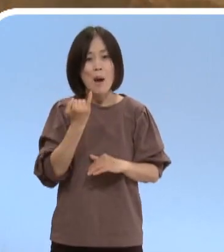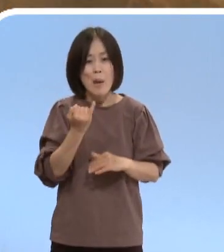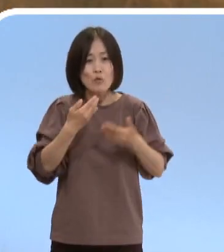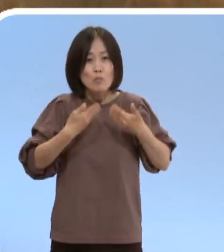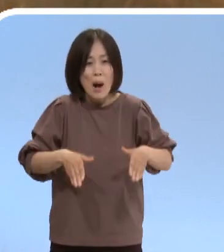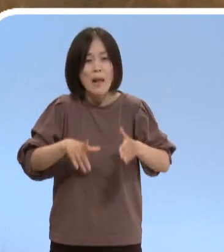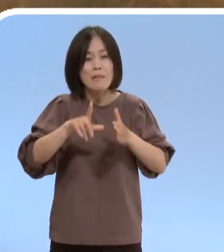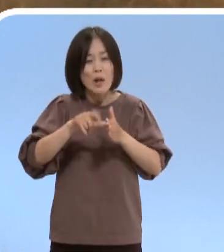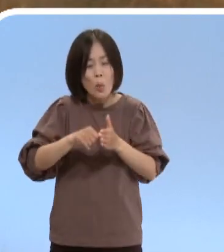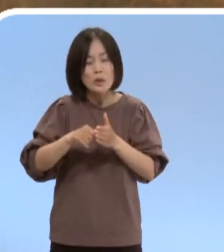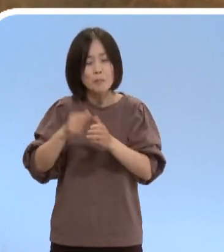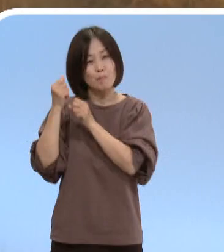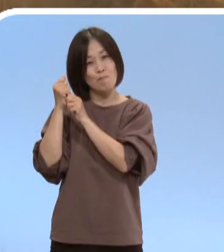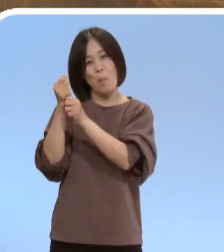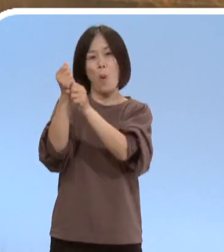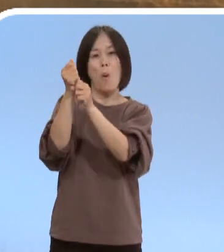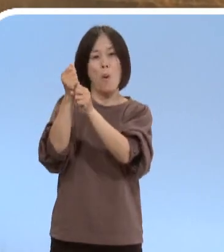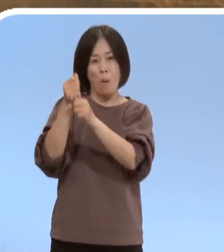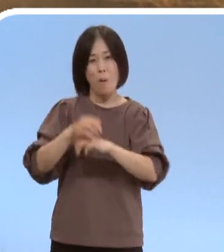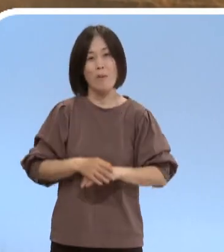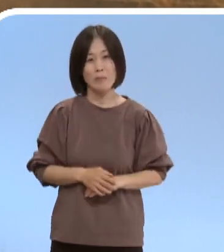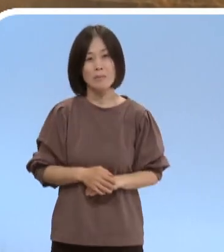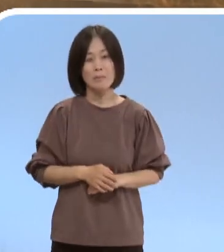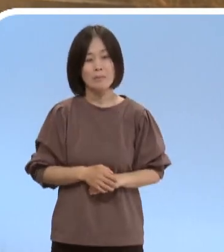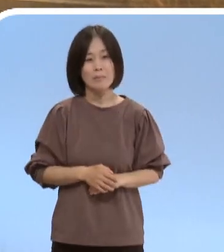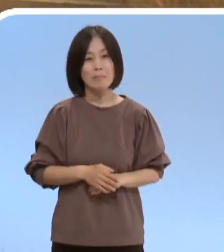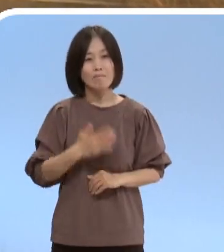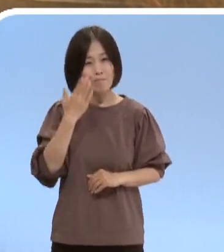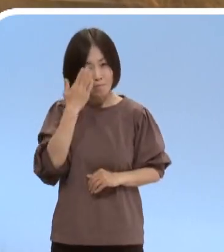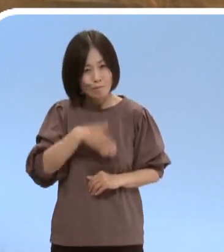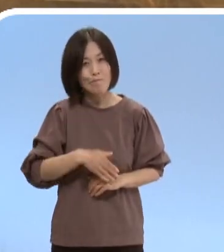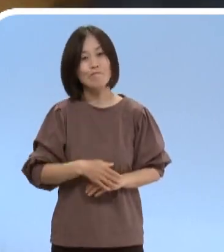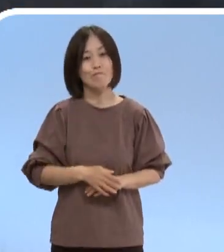そうそう、メスが生まれたら生まれましたって